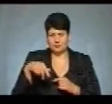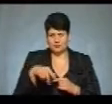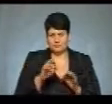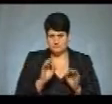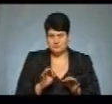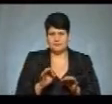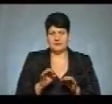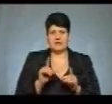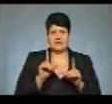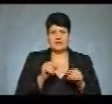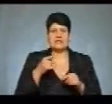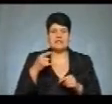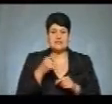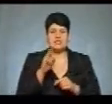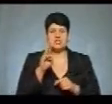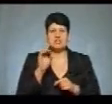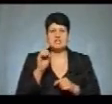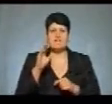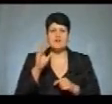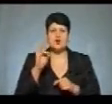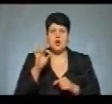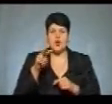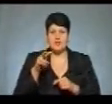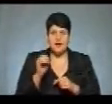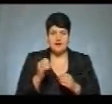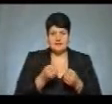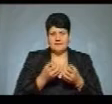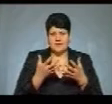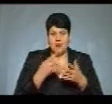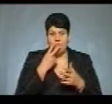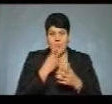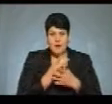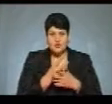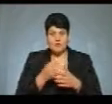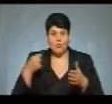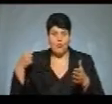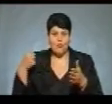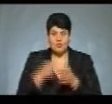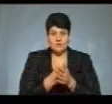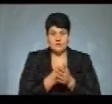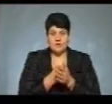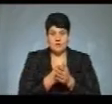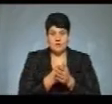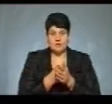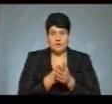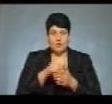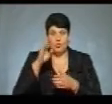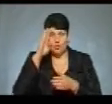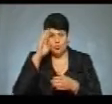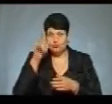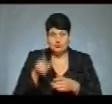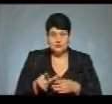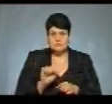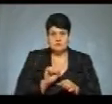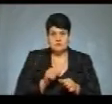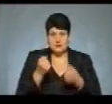таксі, «Шевроле» світлий. Я побачив, вдарила машина, вдарила цього. Ну, чудак не притормозив, це